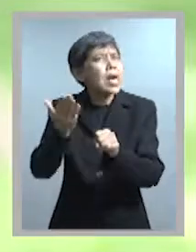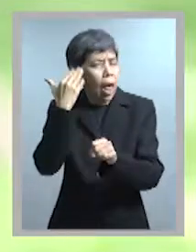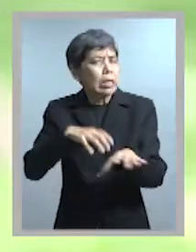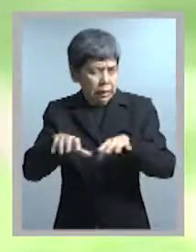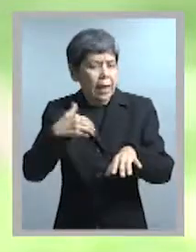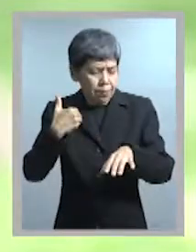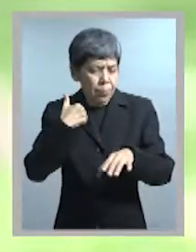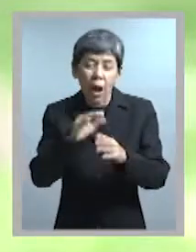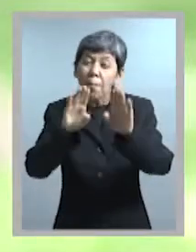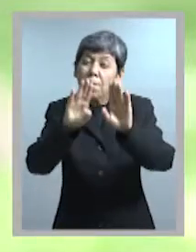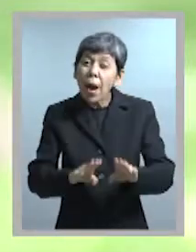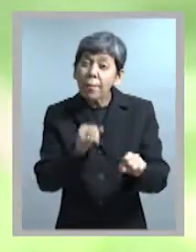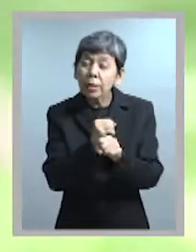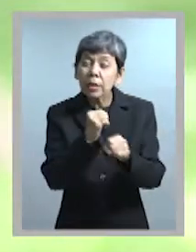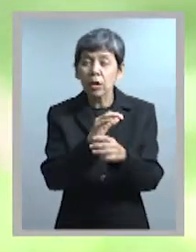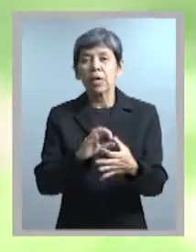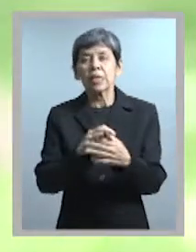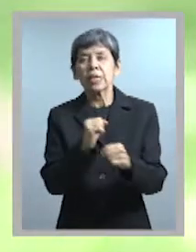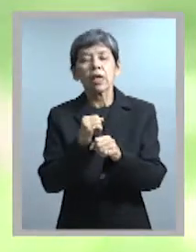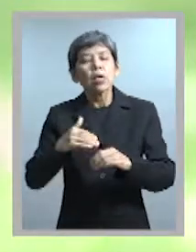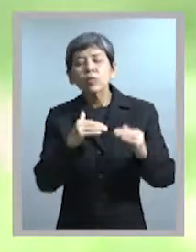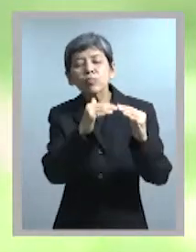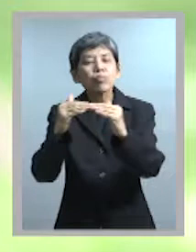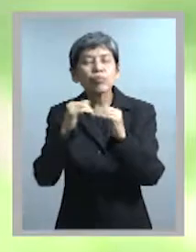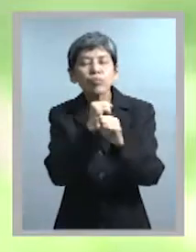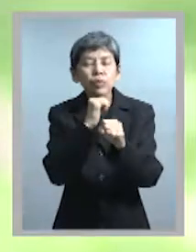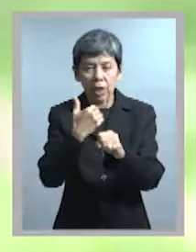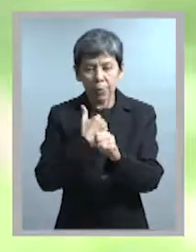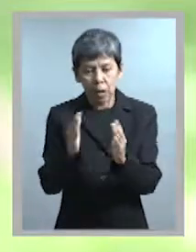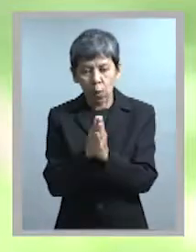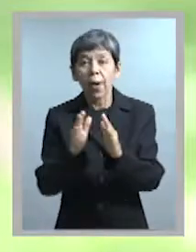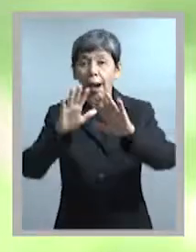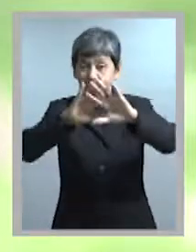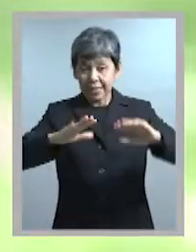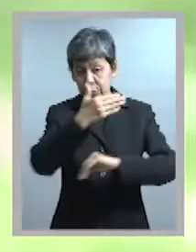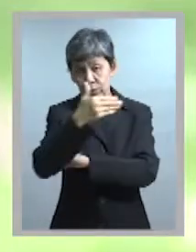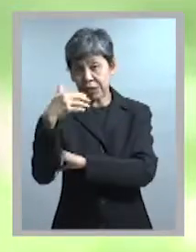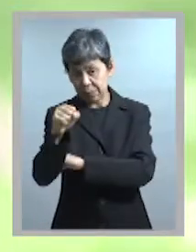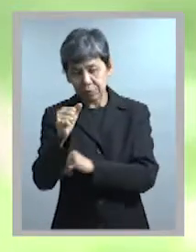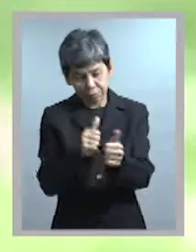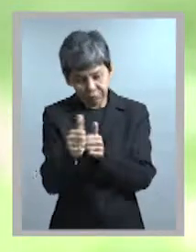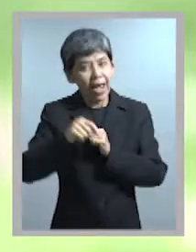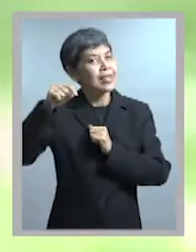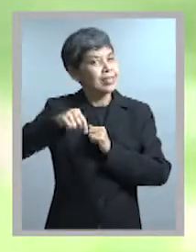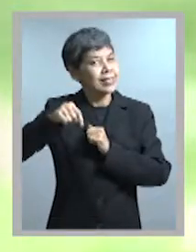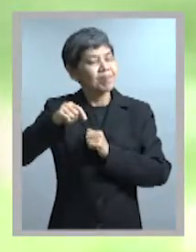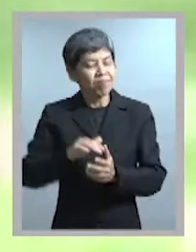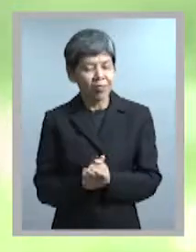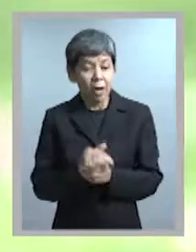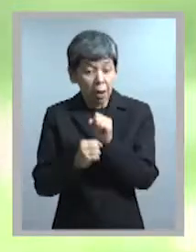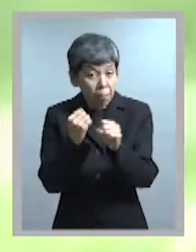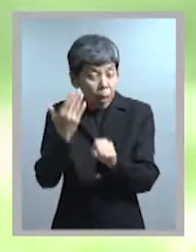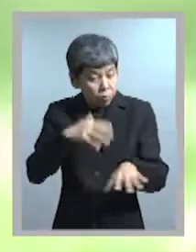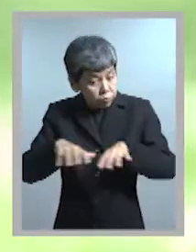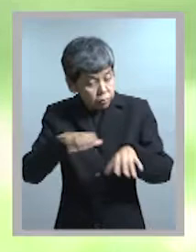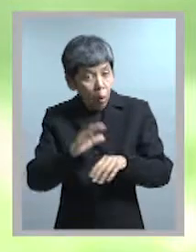งๆปีที่แล้วเนี่ยเราจัดในรูปแบบของ Sport for All แล้วเราทำกับอาเซียน10ประเทศก็มาแข่งกันที่นี่นี่